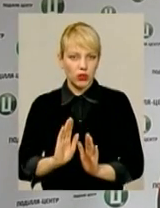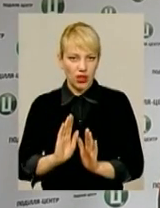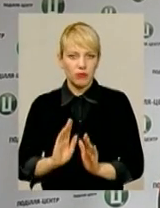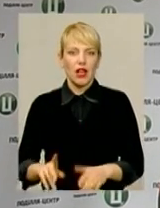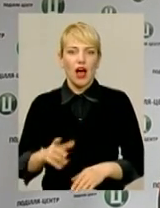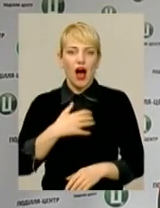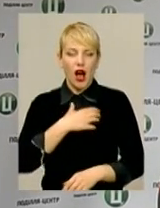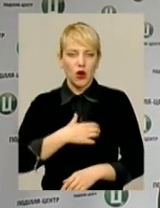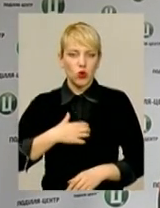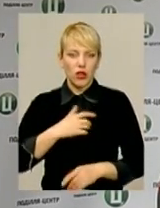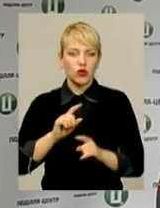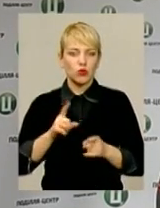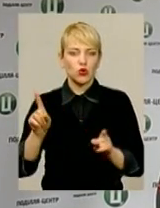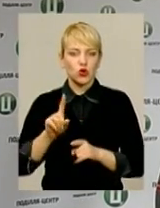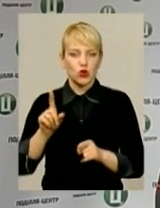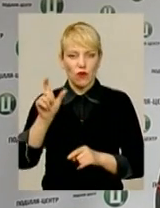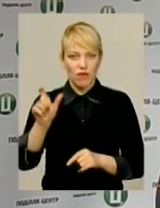мабуть, актуальна, того, що він